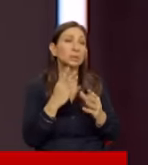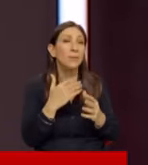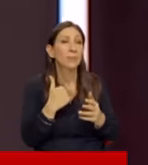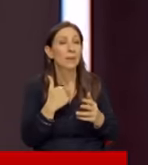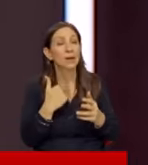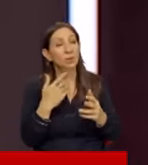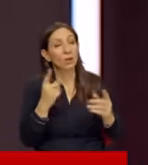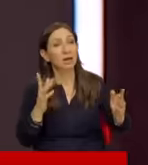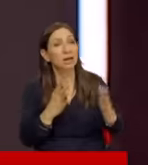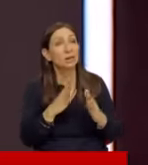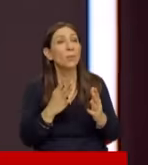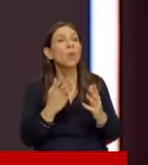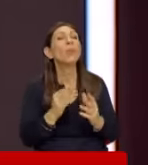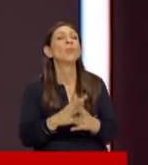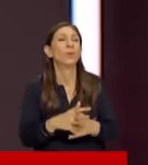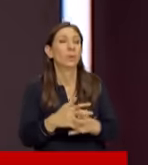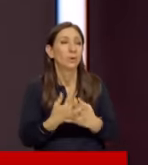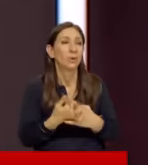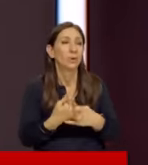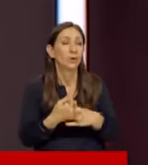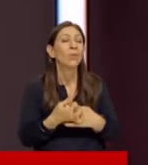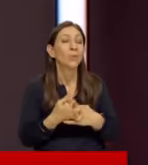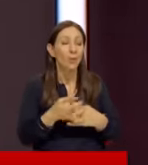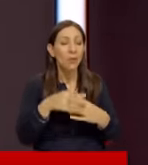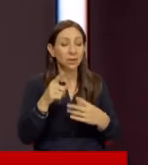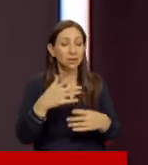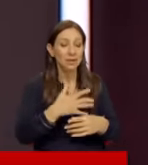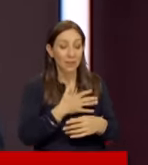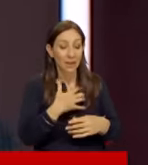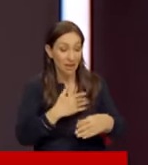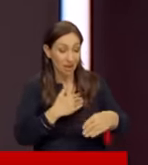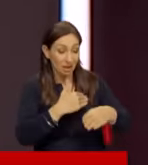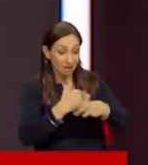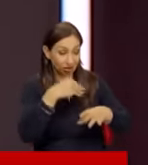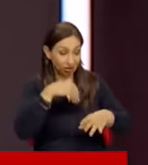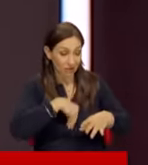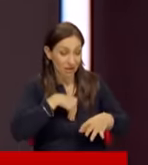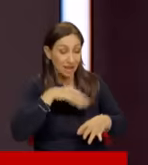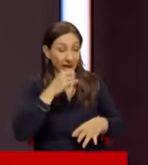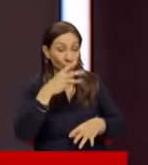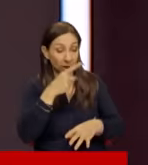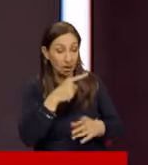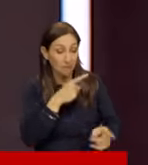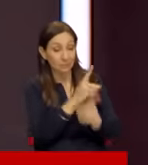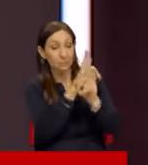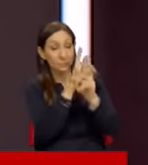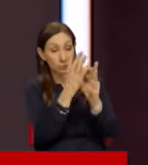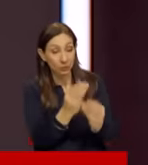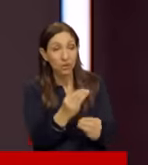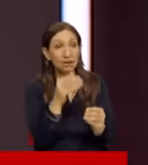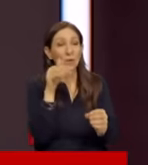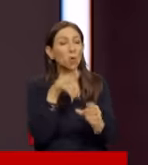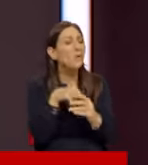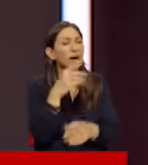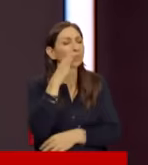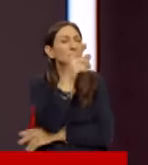ben onun ama olmuyor. Yani orada CHP ile kendini eşitleyip Erdoğan'la karşı karşıya geldiğin zaman seçmen